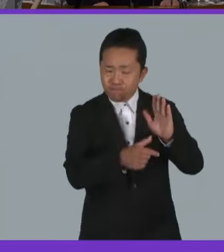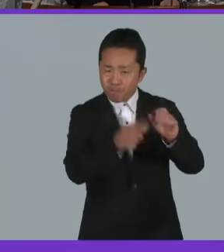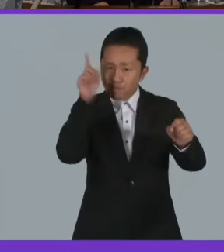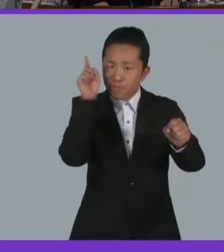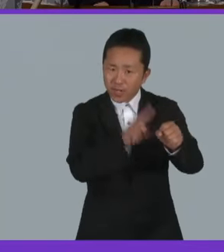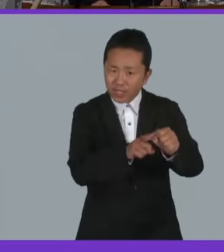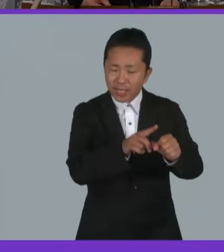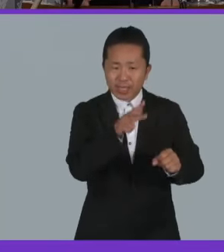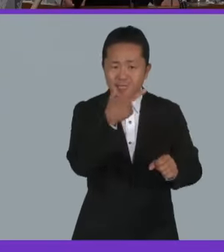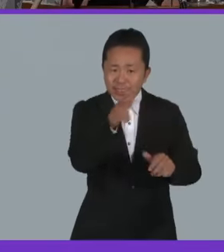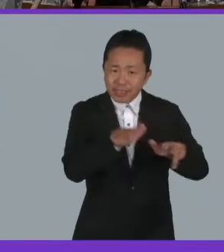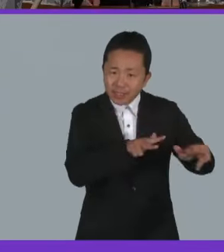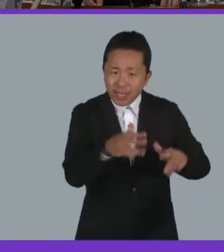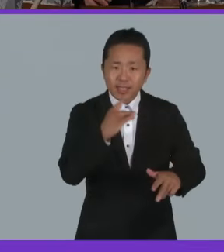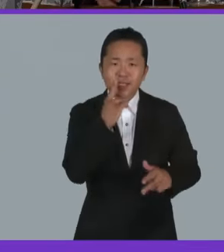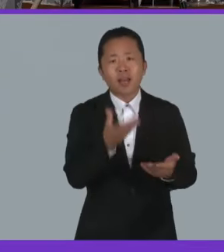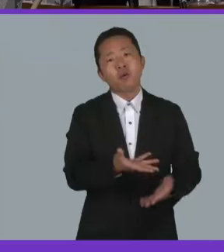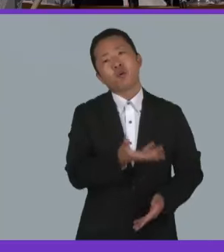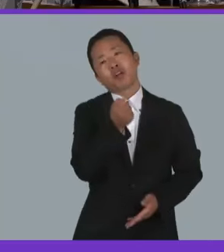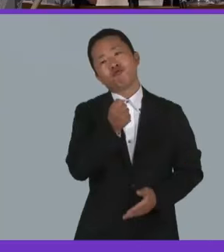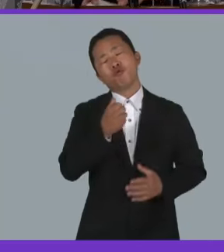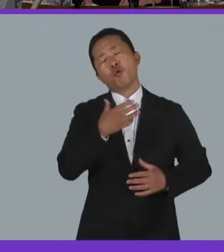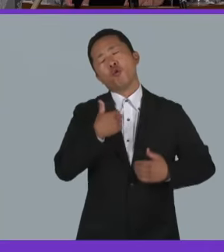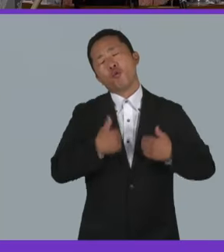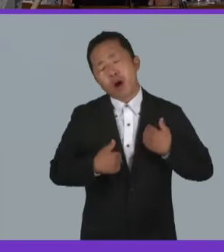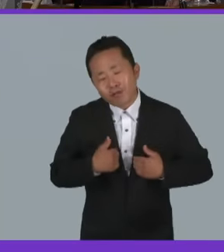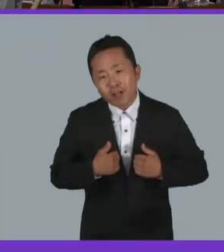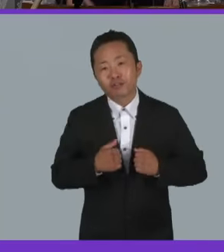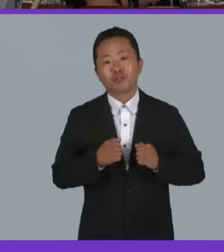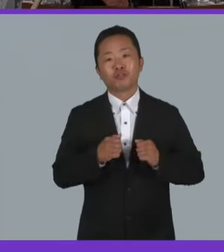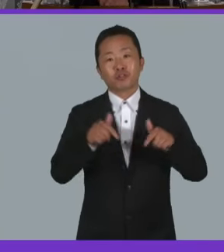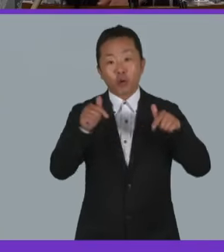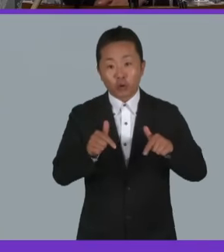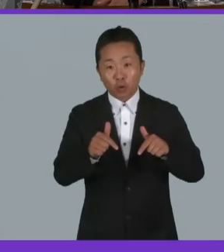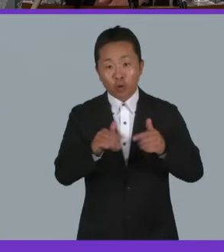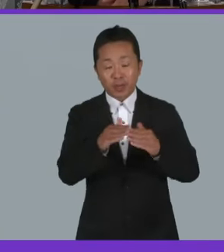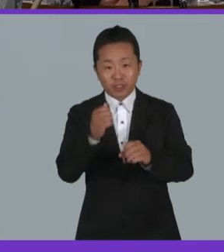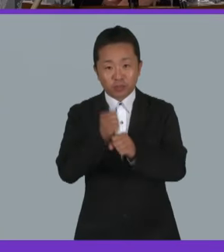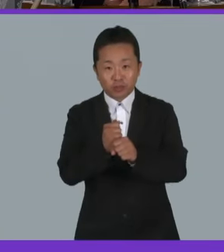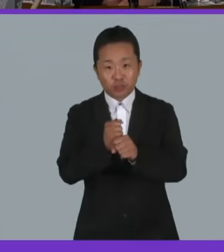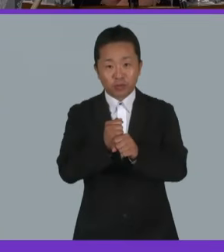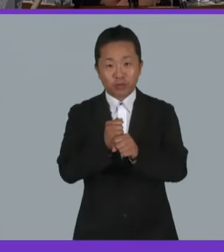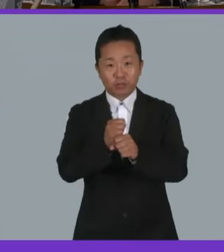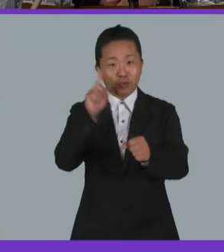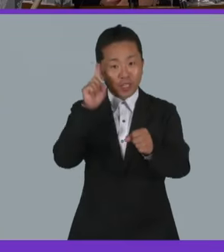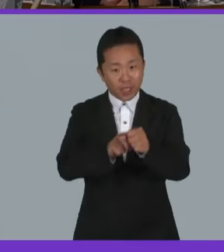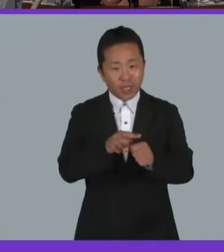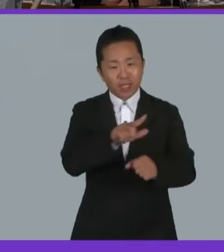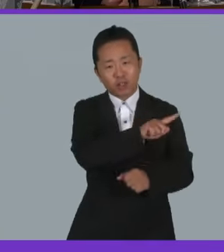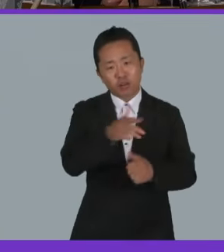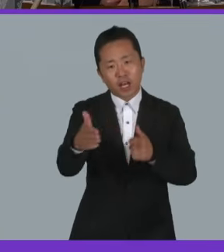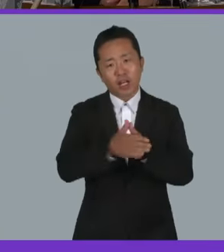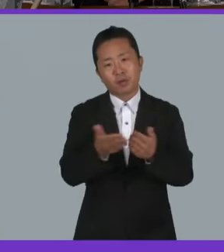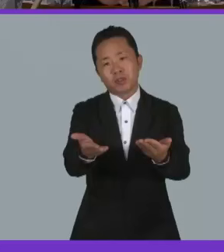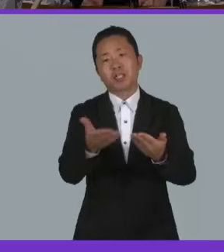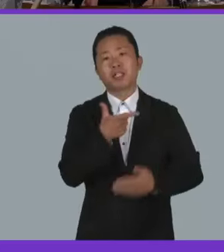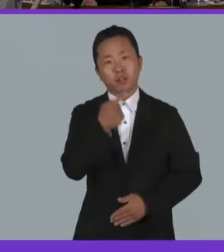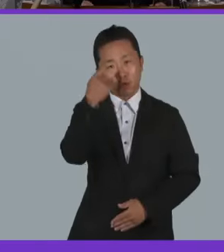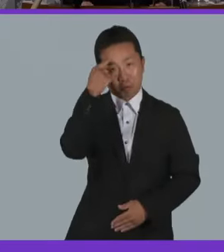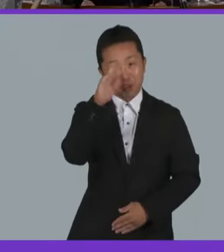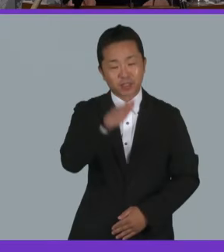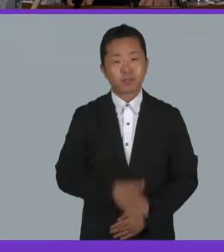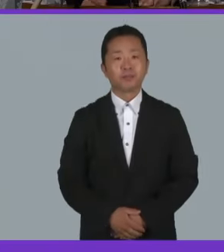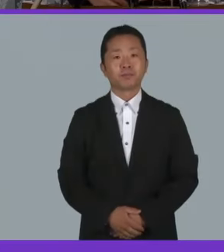てる、そして若くする町京都の実現に向けて、いろんなアドバイスをいただいていきたいと思っております。私